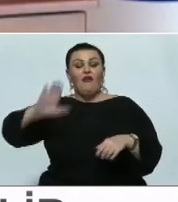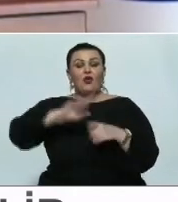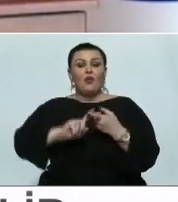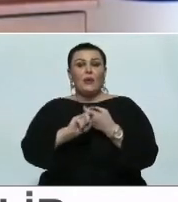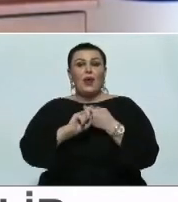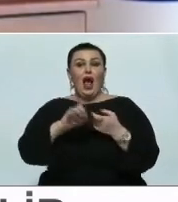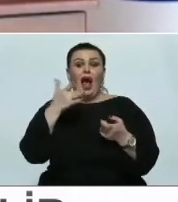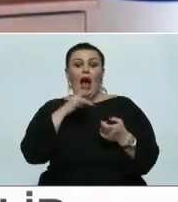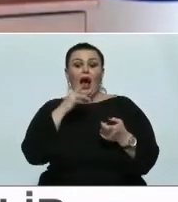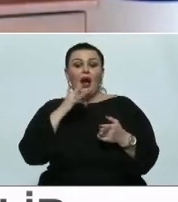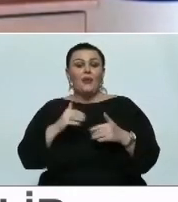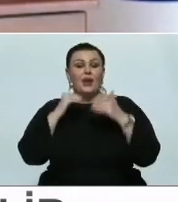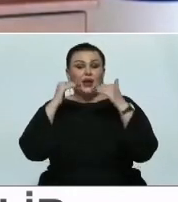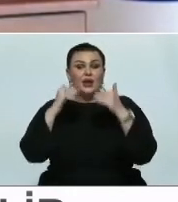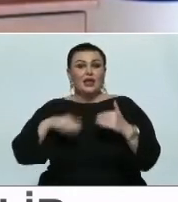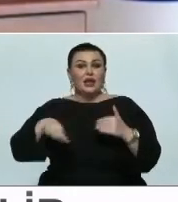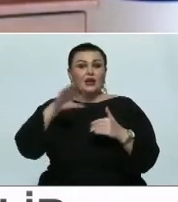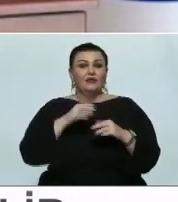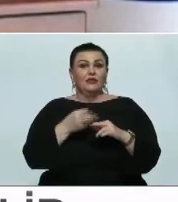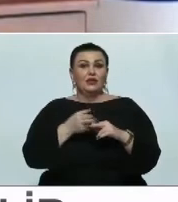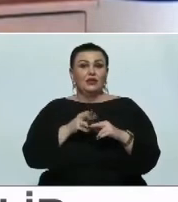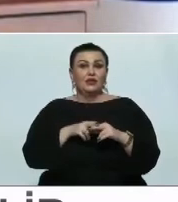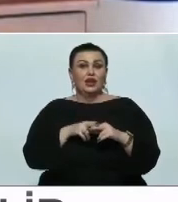tarafından, Amerika tarafından köşeye